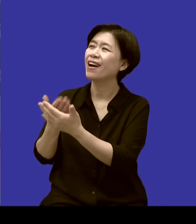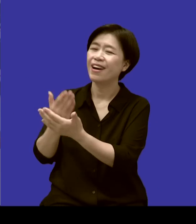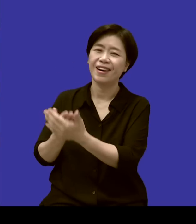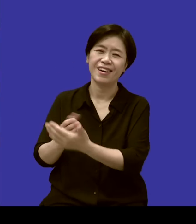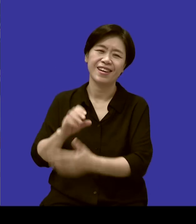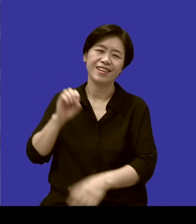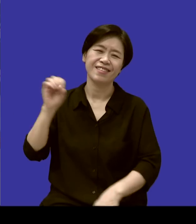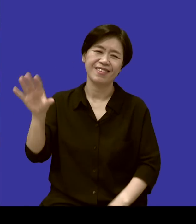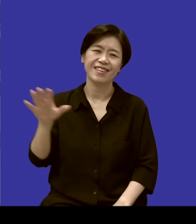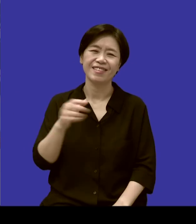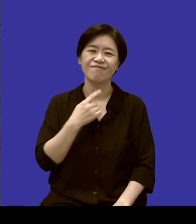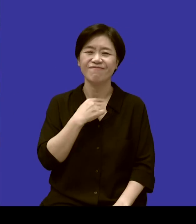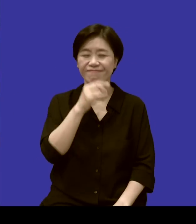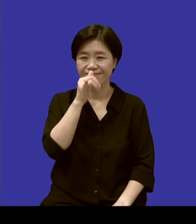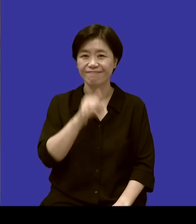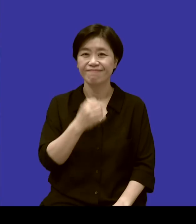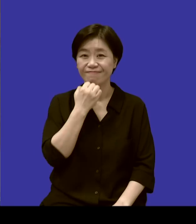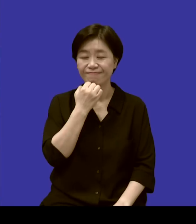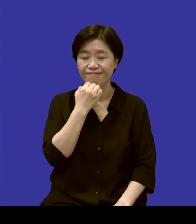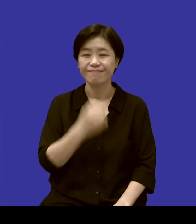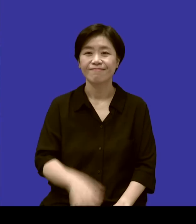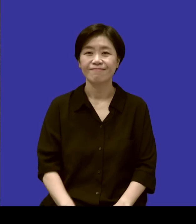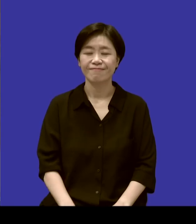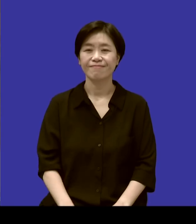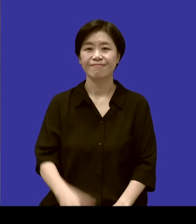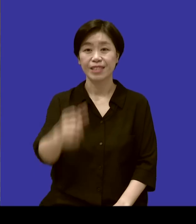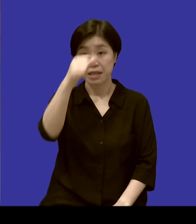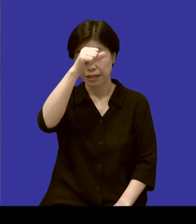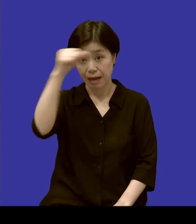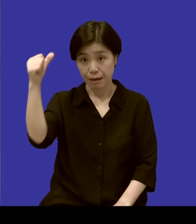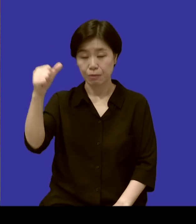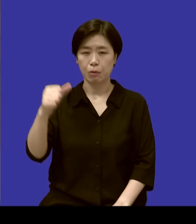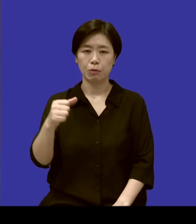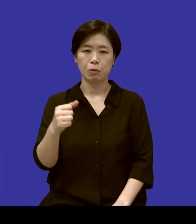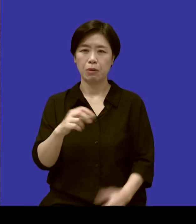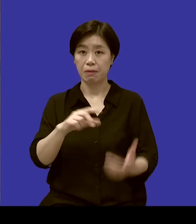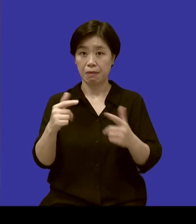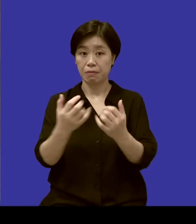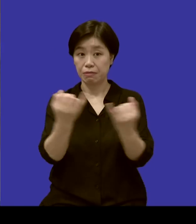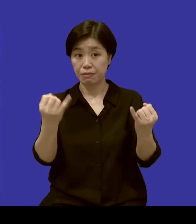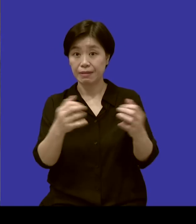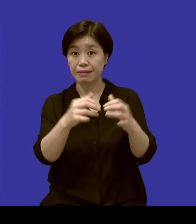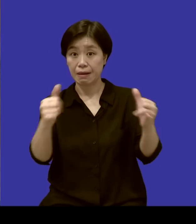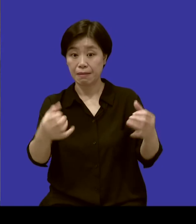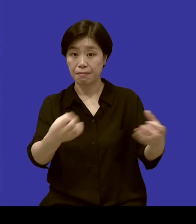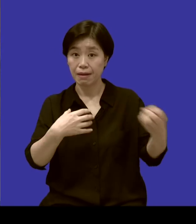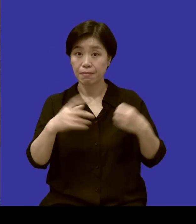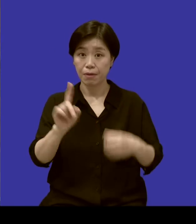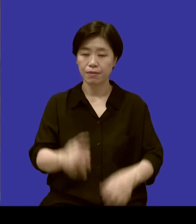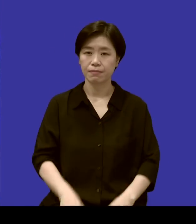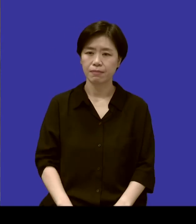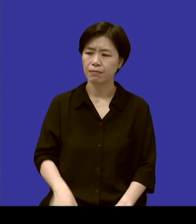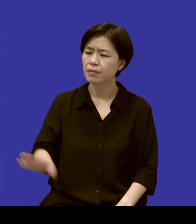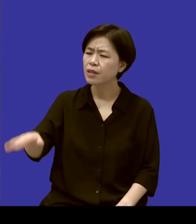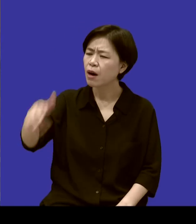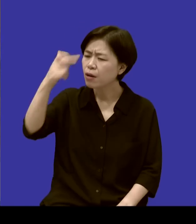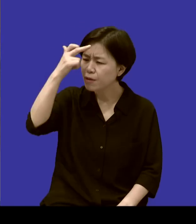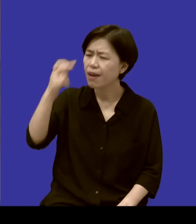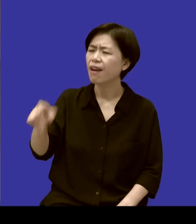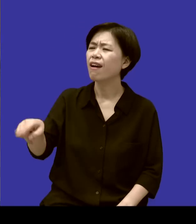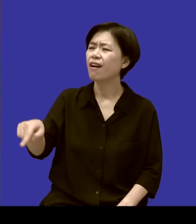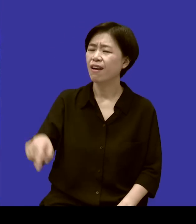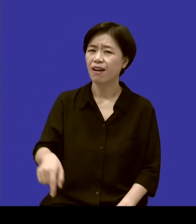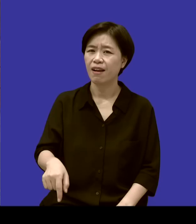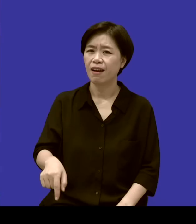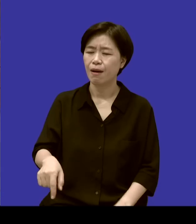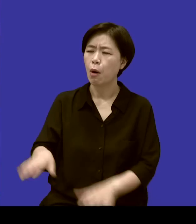있었어요. 그래서 장로님들, 권사님들은 저 최 집사, 제가 원래 최 씨였거든요. 예. 저 최 집사 붙잡아.